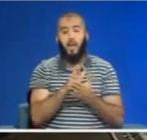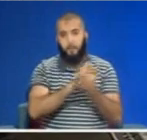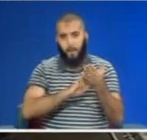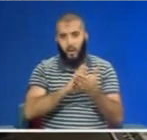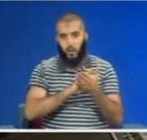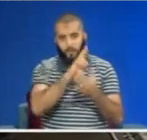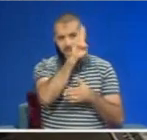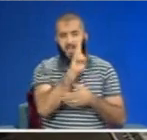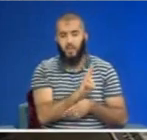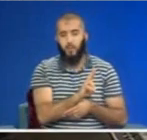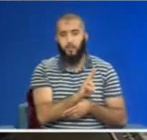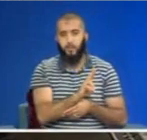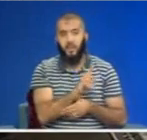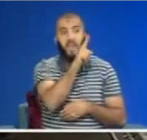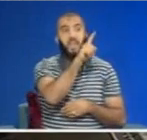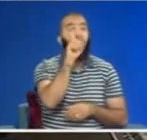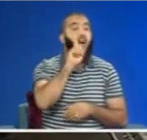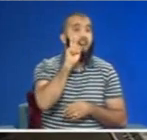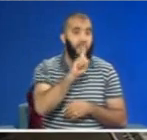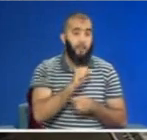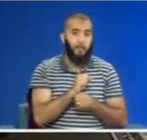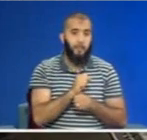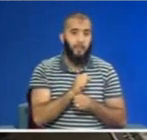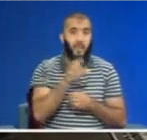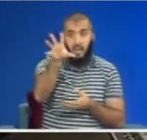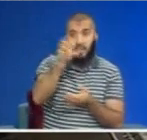استفادت، هي اخذت هذاك المبلغ اللي تنازلها عليه البائع.